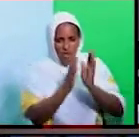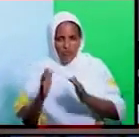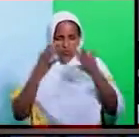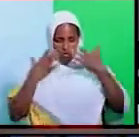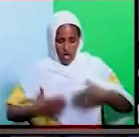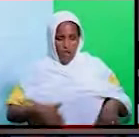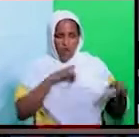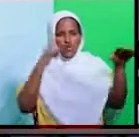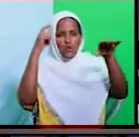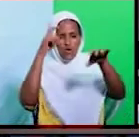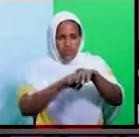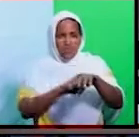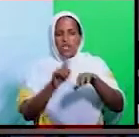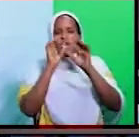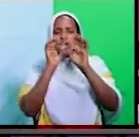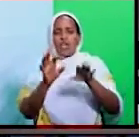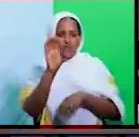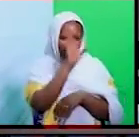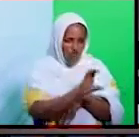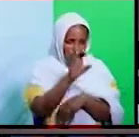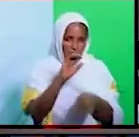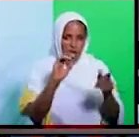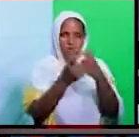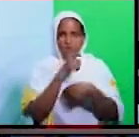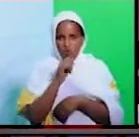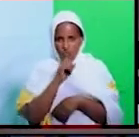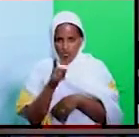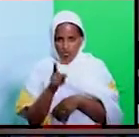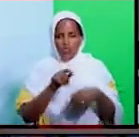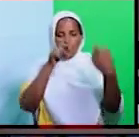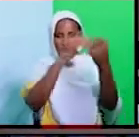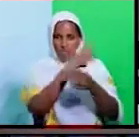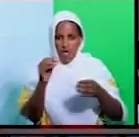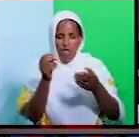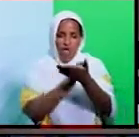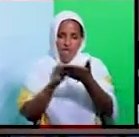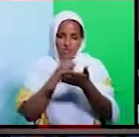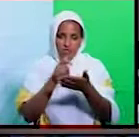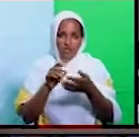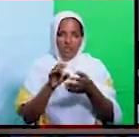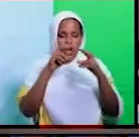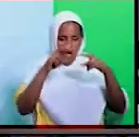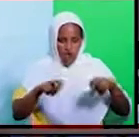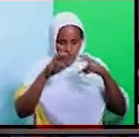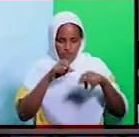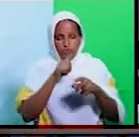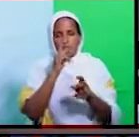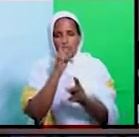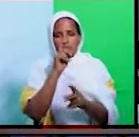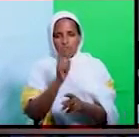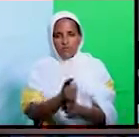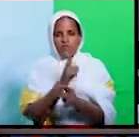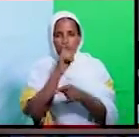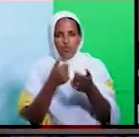በያዝነው ነጥብ ማለት ነው ጸሎት ነው። ምንም ምትክ የሌለው ጸሎት ነው። ስለዚህ መጽሐፍ ቅዱስን ወደ